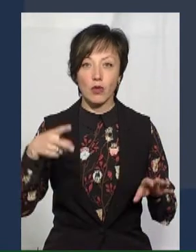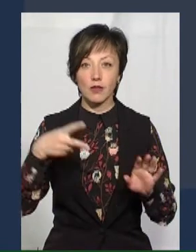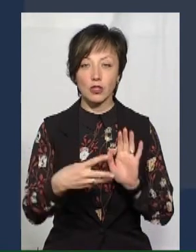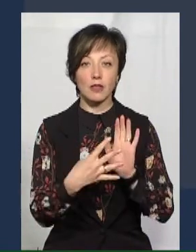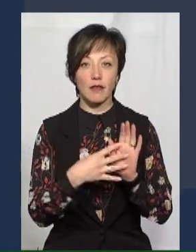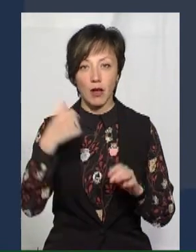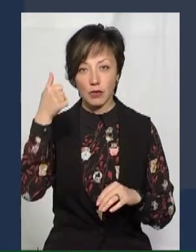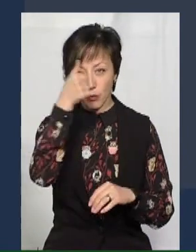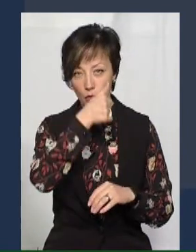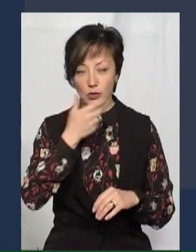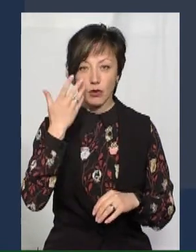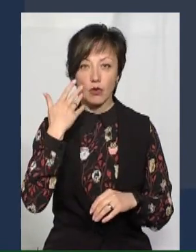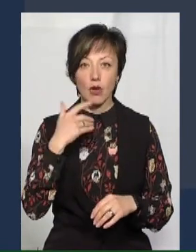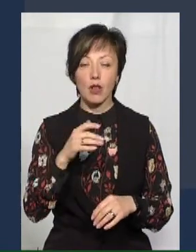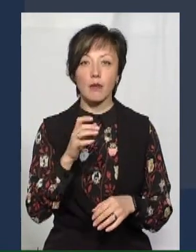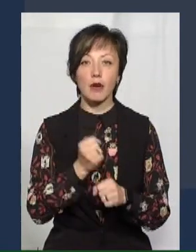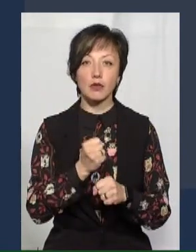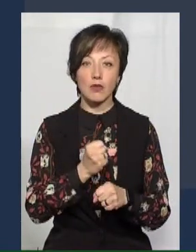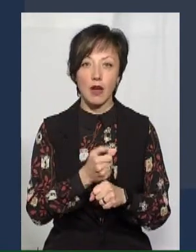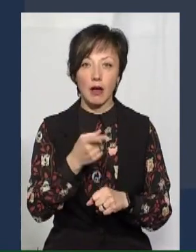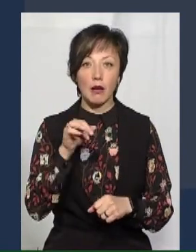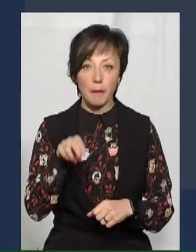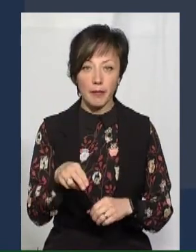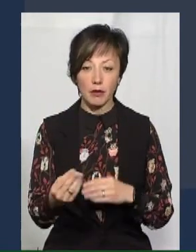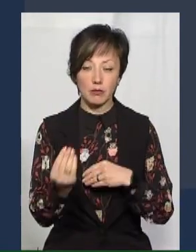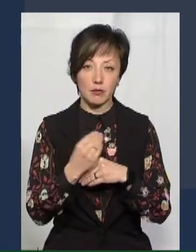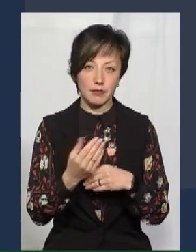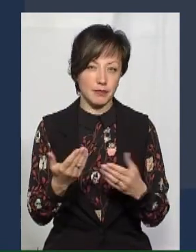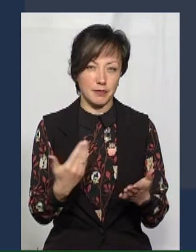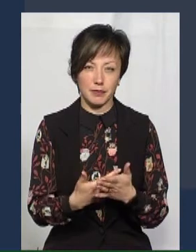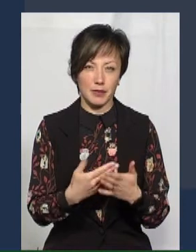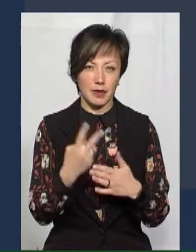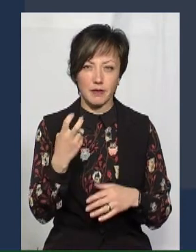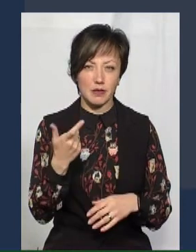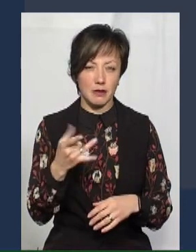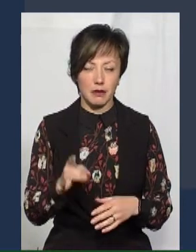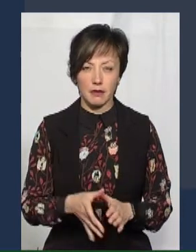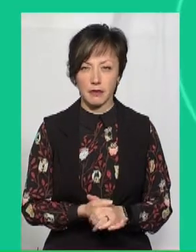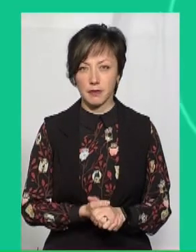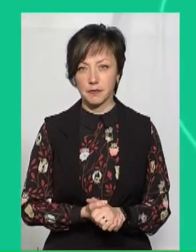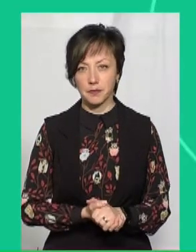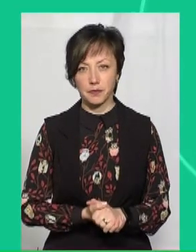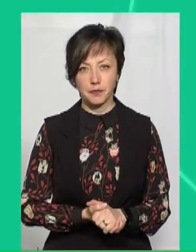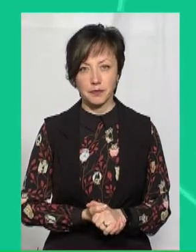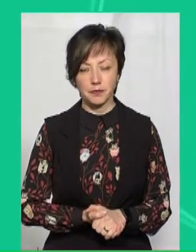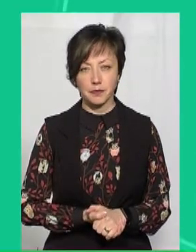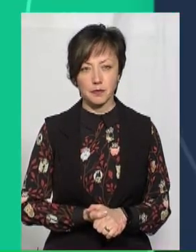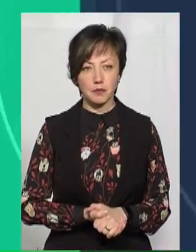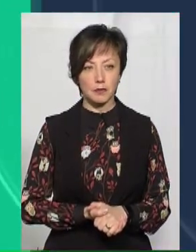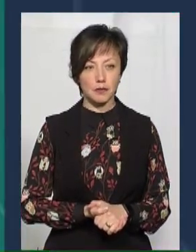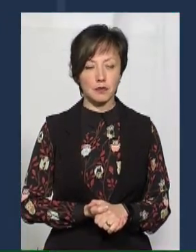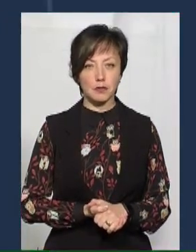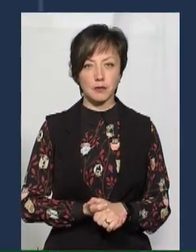році, коли ми працювали з грипами і нам доплатили всього там, по-моєму, по 200 гривень чи по 300.